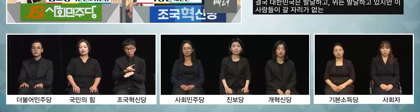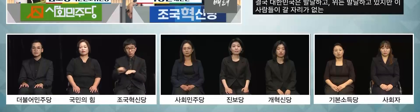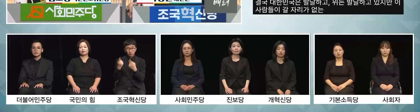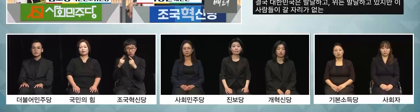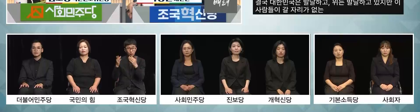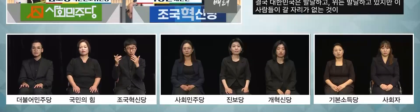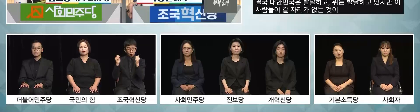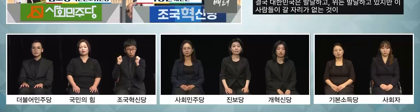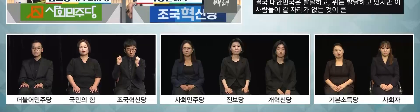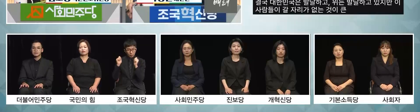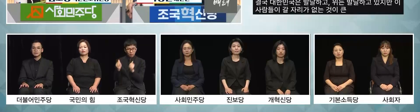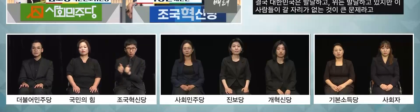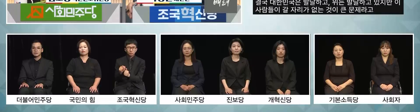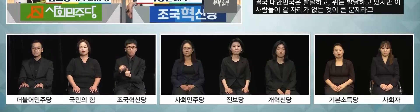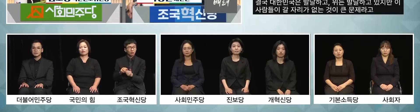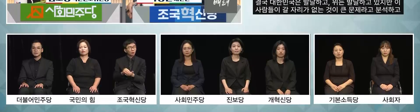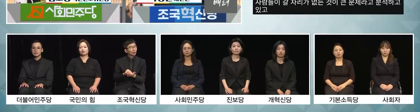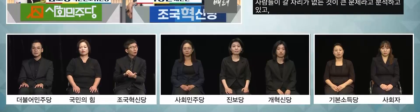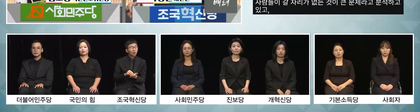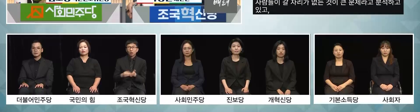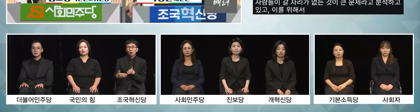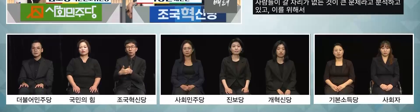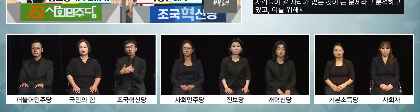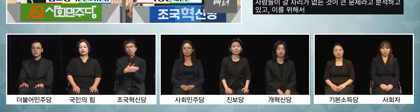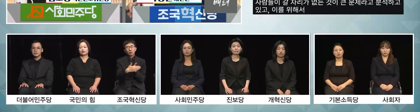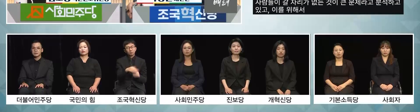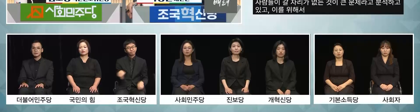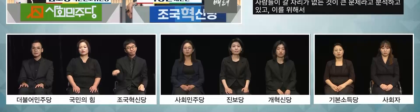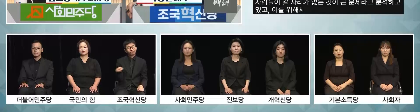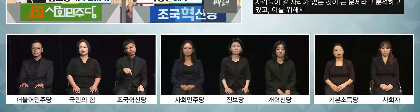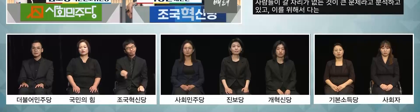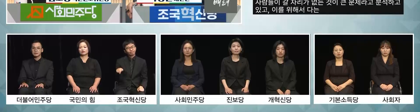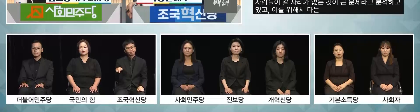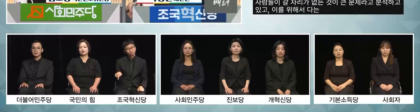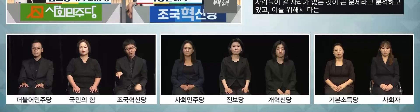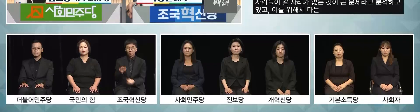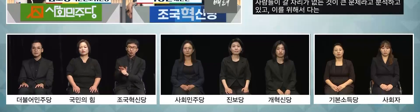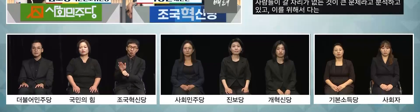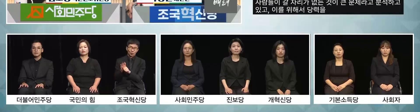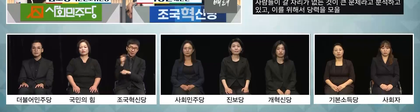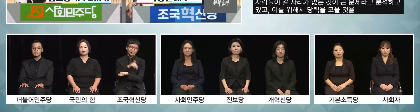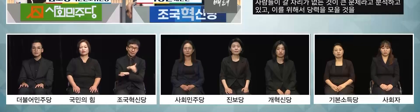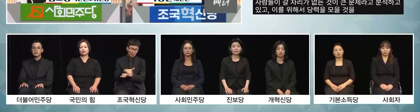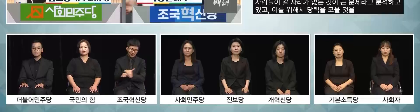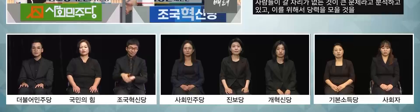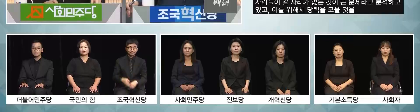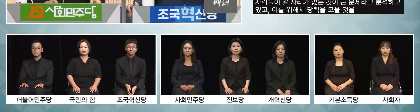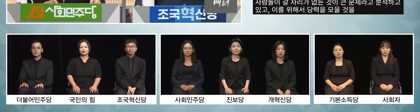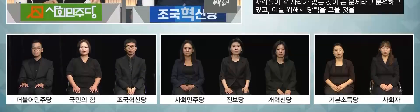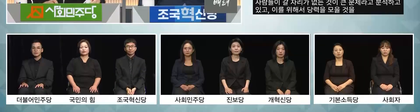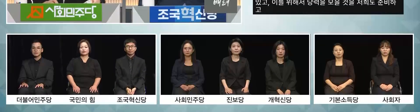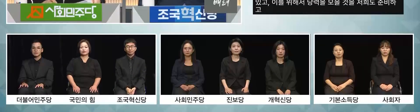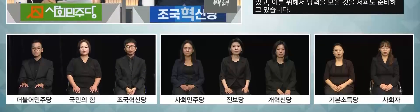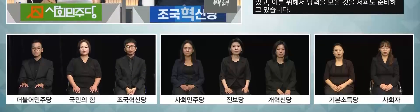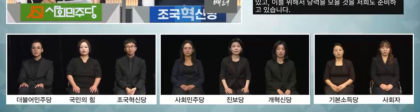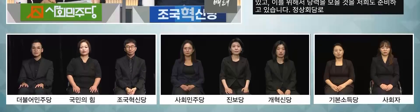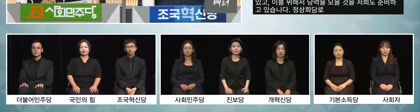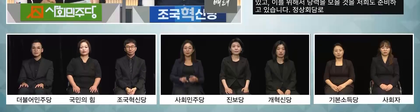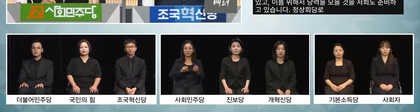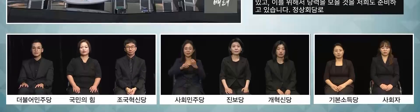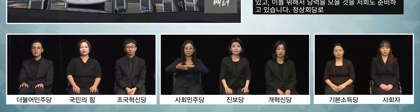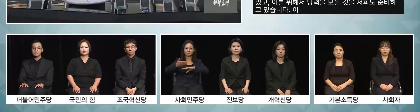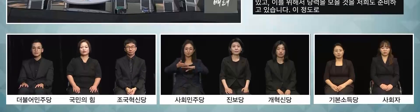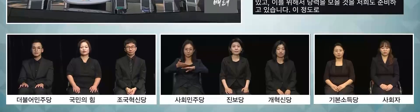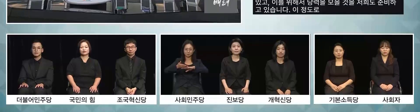문제라고 분석하고 있고 이를 위해서 당력을 모을 것을 저희도 준비하고 있습니다. 이 정도로 답변드리겠습니다. 네, 답변